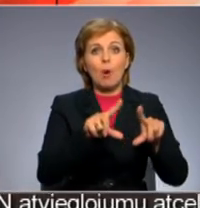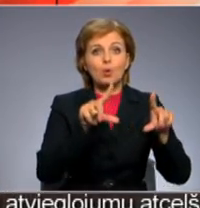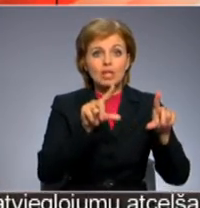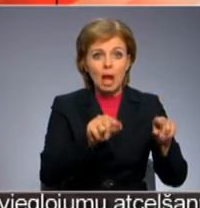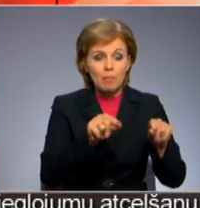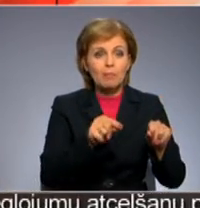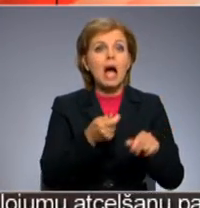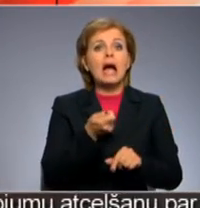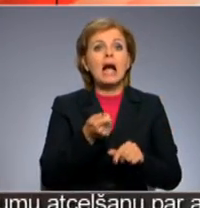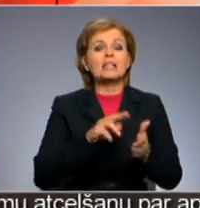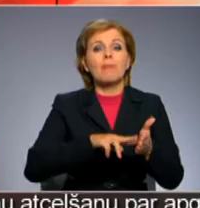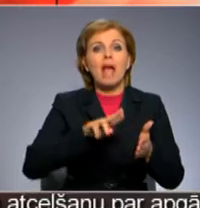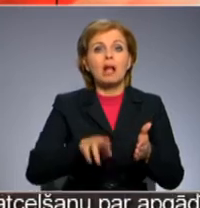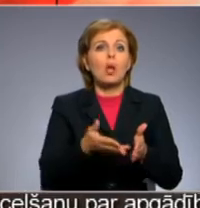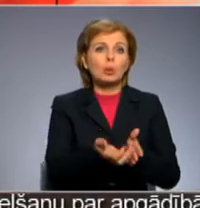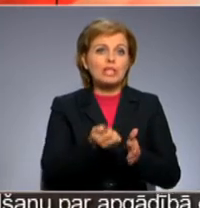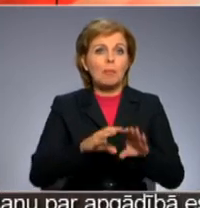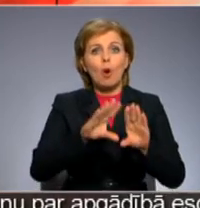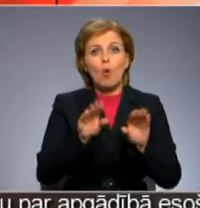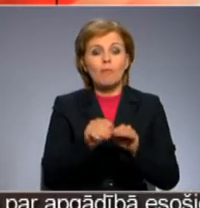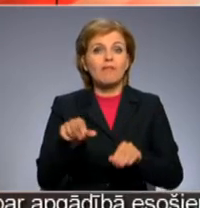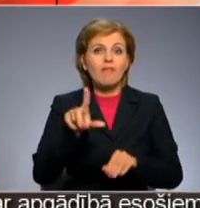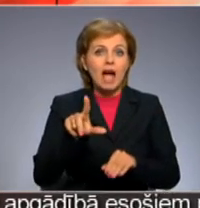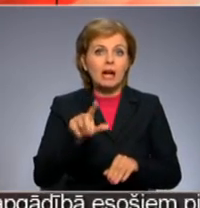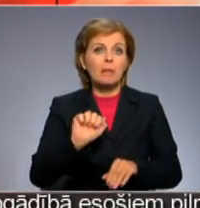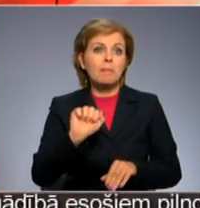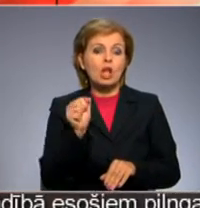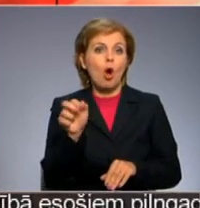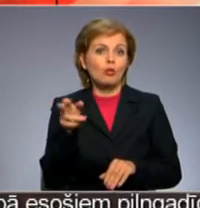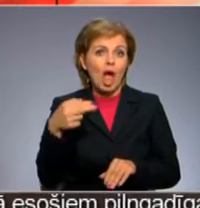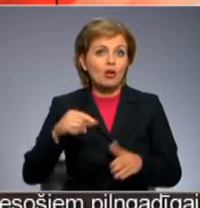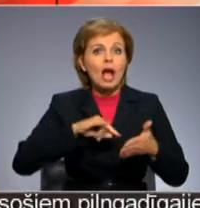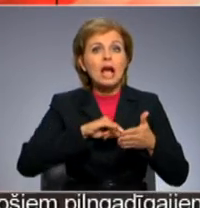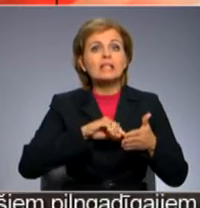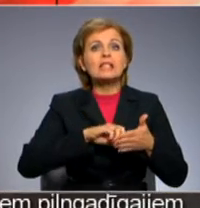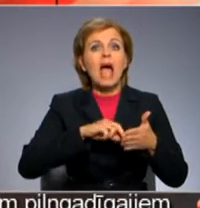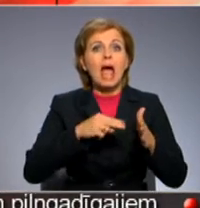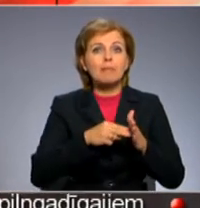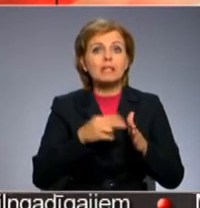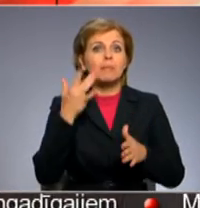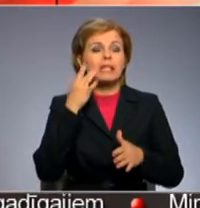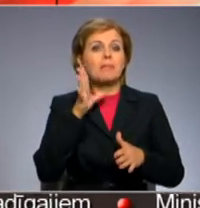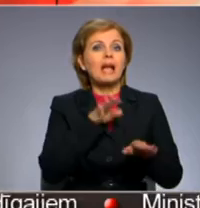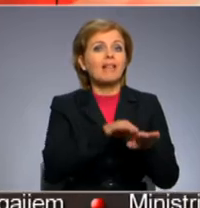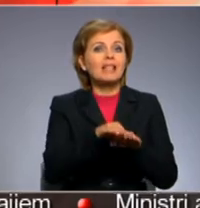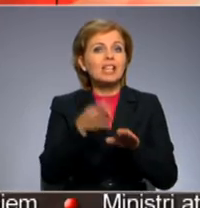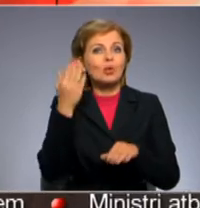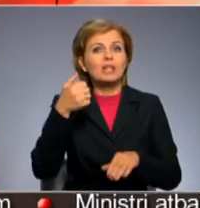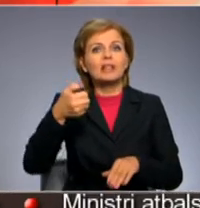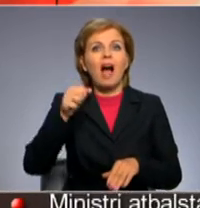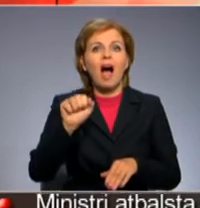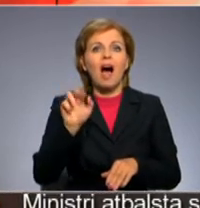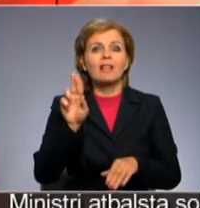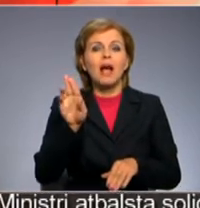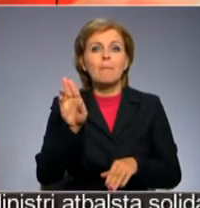izņemot kopumā vairāk nekā 1 000 000 eiro. Schēmas princips bijis līdzīgs savulaik gan bija ASV's izmantotajai, kad sagrozot kases